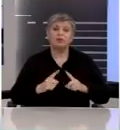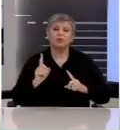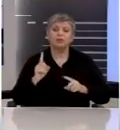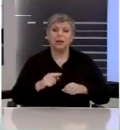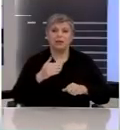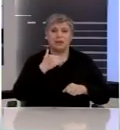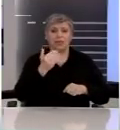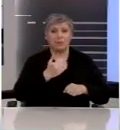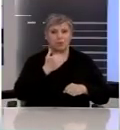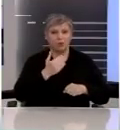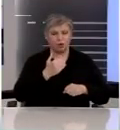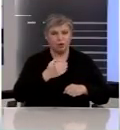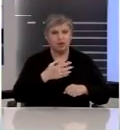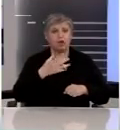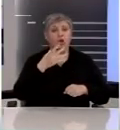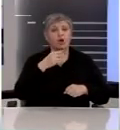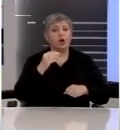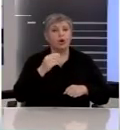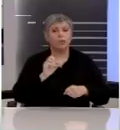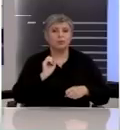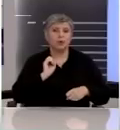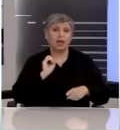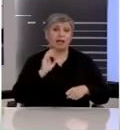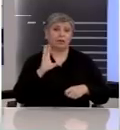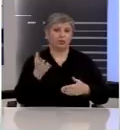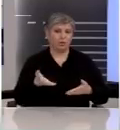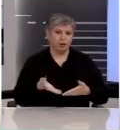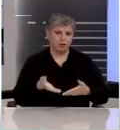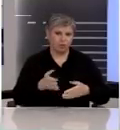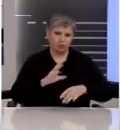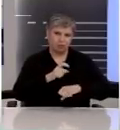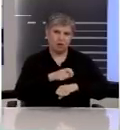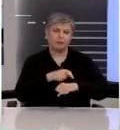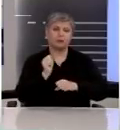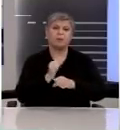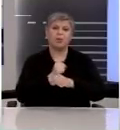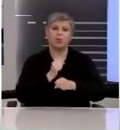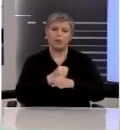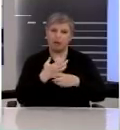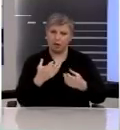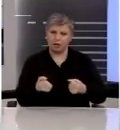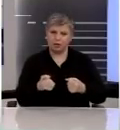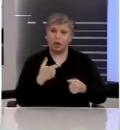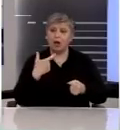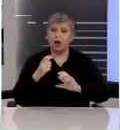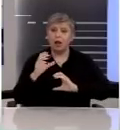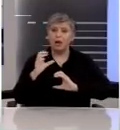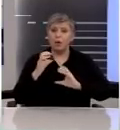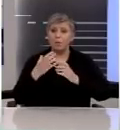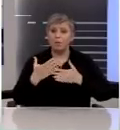βρίσκεται σε προγραμματισμένη αποστολή στο εξωτερικό, αλλά έχω πλήρη επικοινωνία μαζί